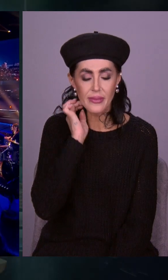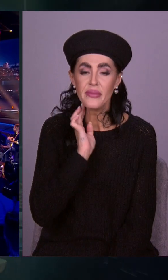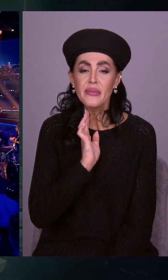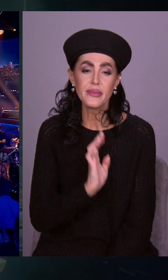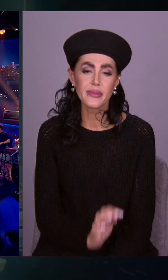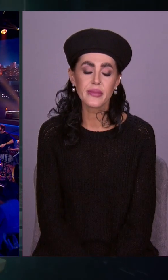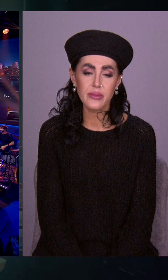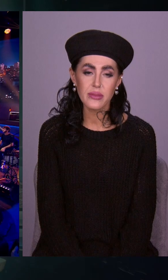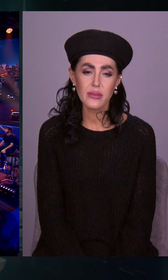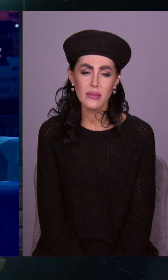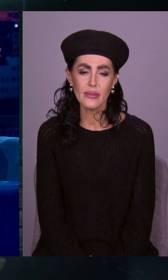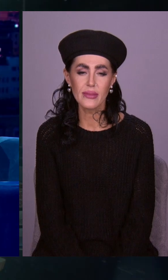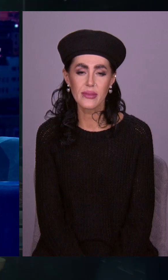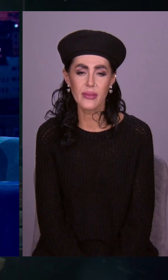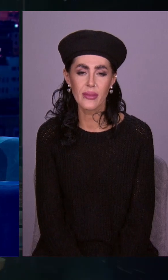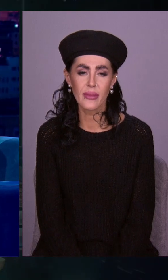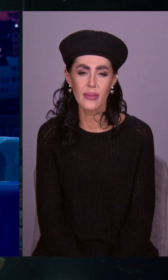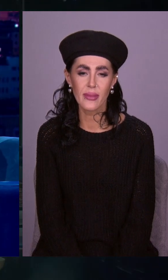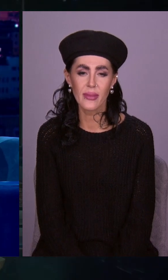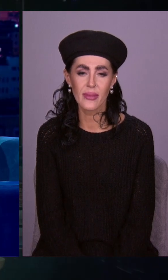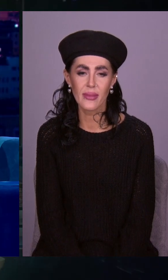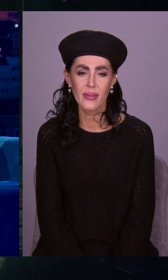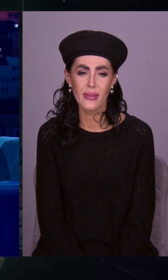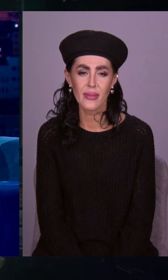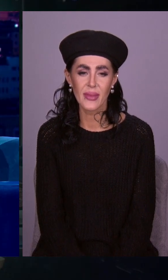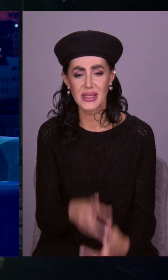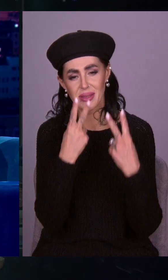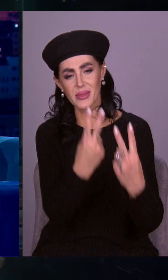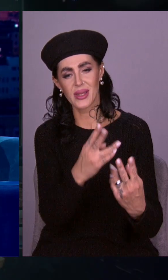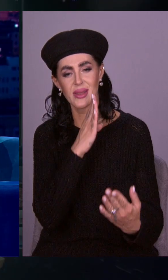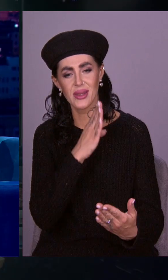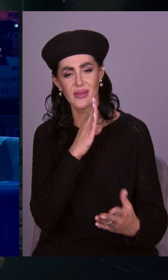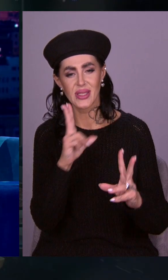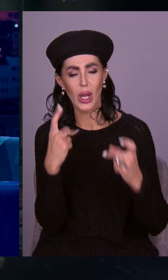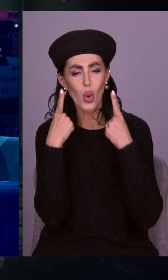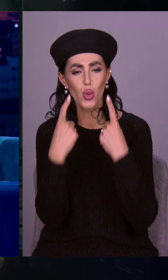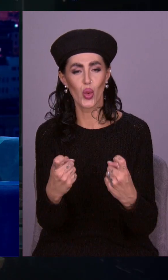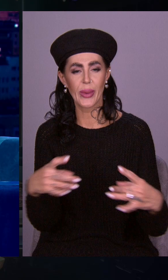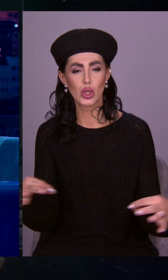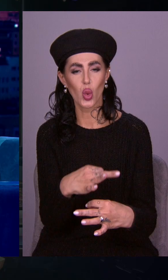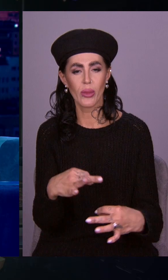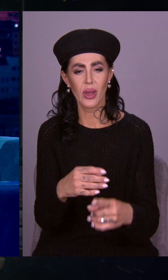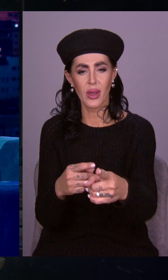Ну, подивіться, як ми виглядаємо. Як от виглядає Марина з цим шляхетним просто музичним інструментом? І я.